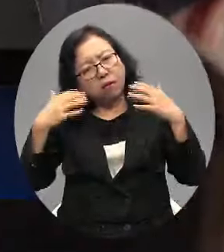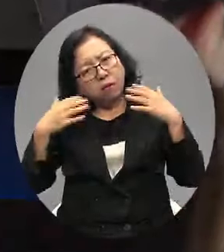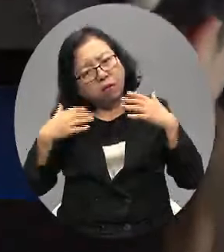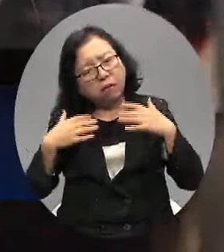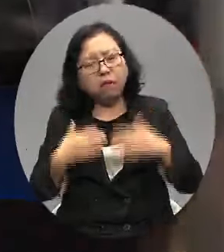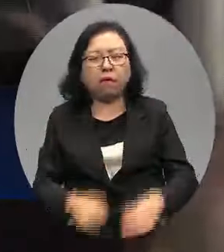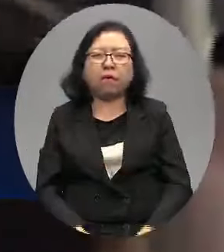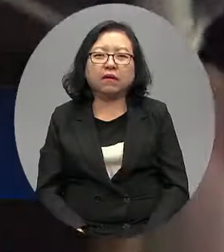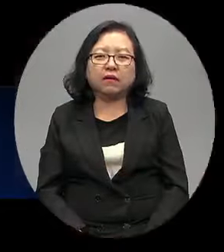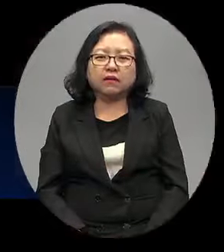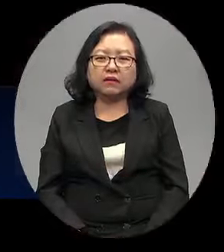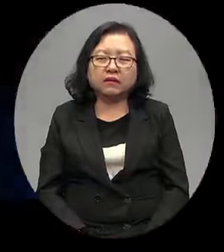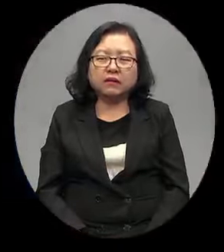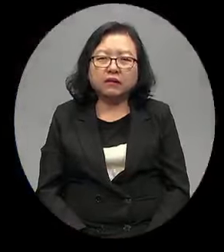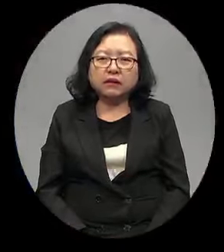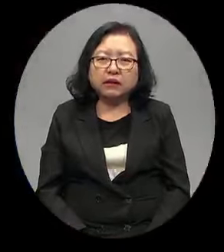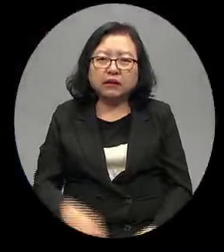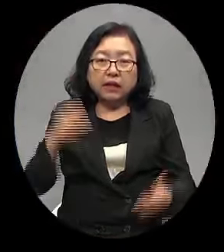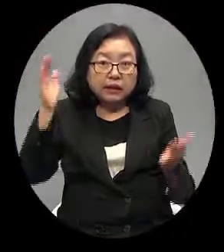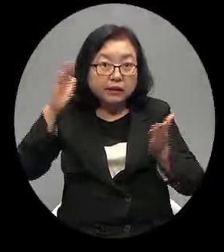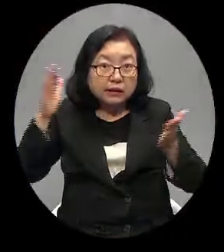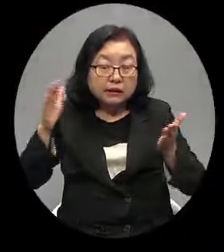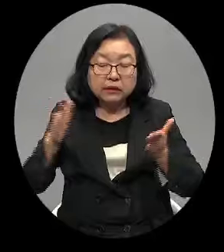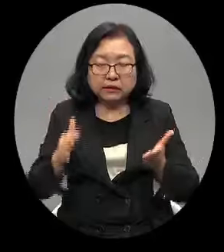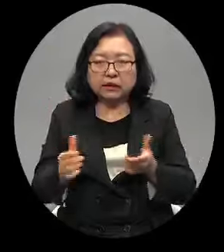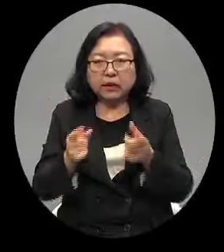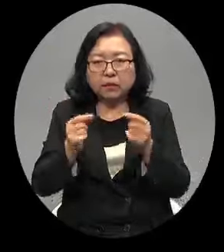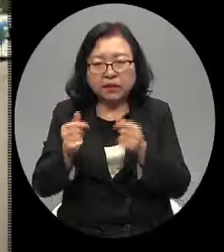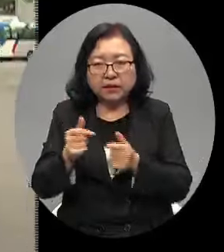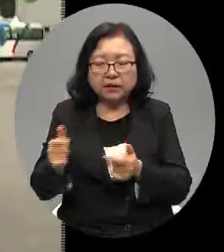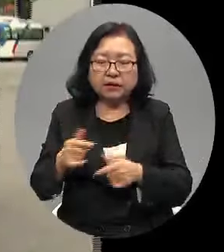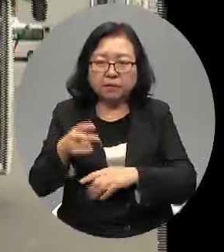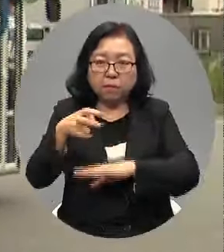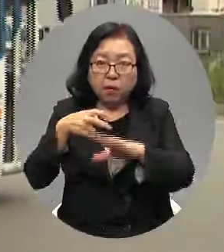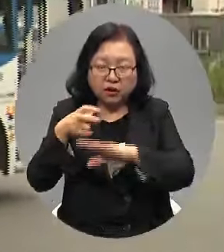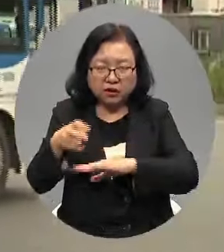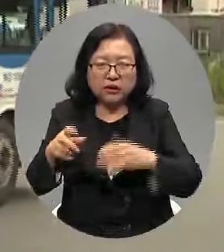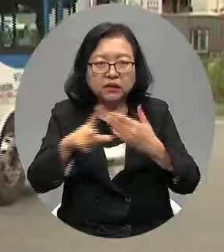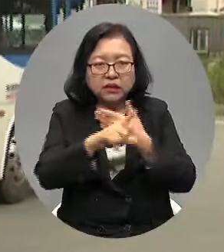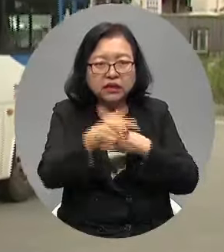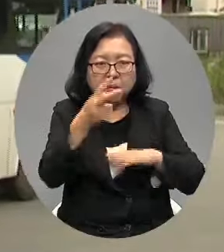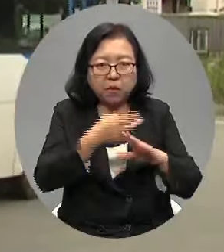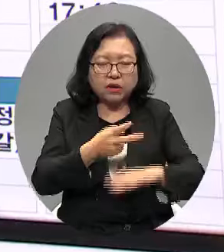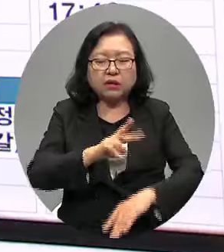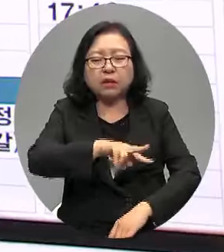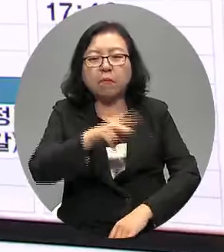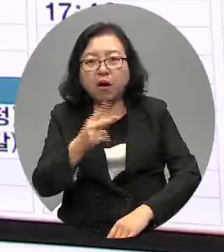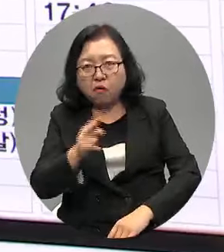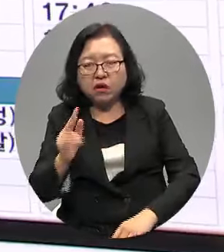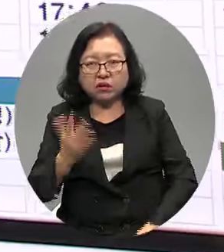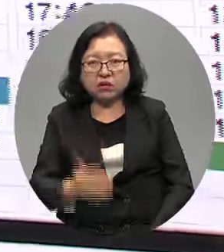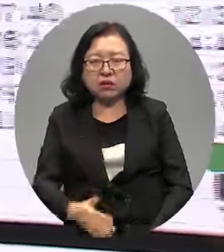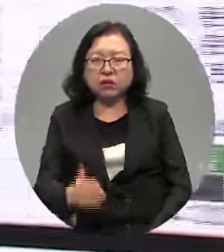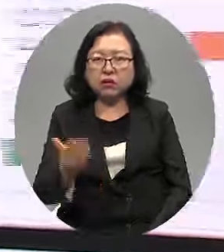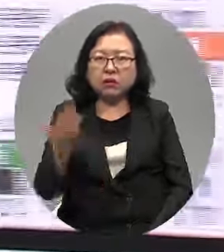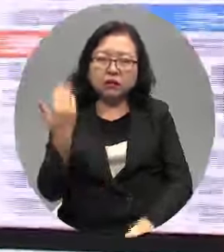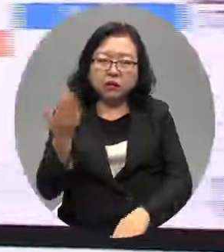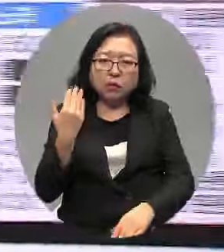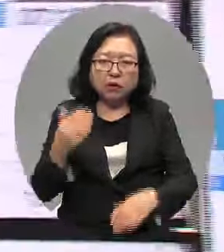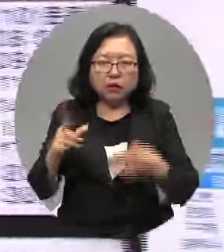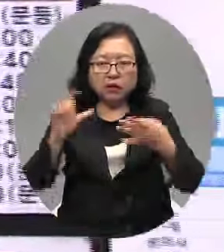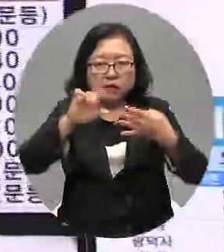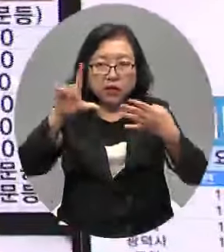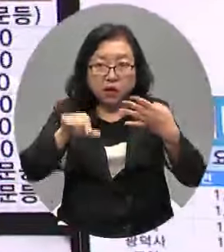사람들이 많으면 붙기도 하고. 학생들은 비슷한 노선을 운행하는 시내 버스와 시외 버스를 번갈아 탔는데 지난 4월 버스